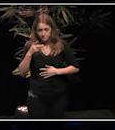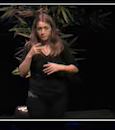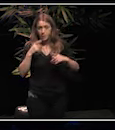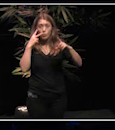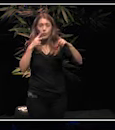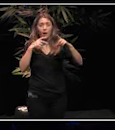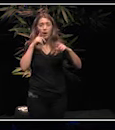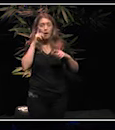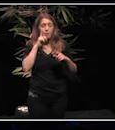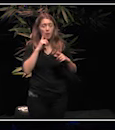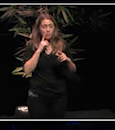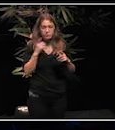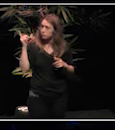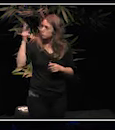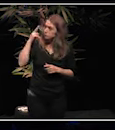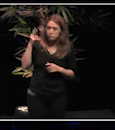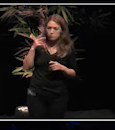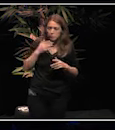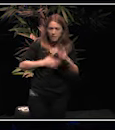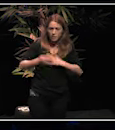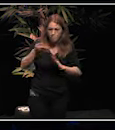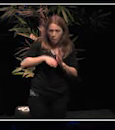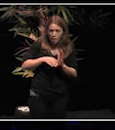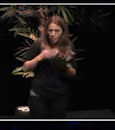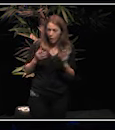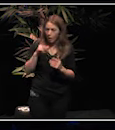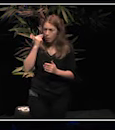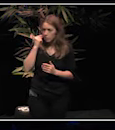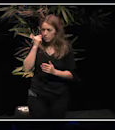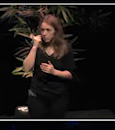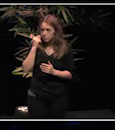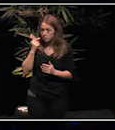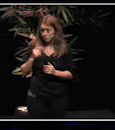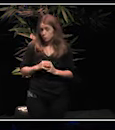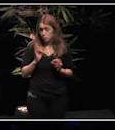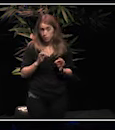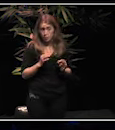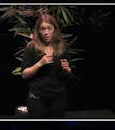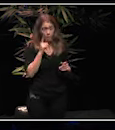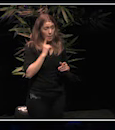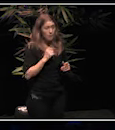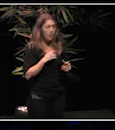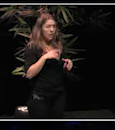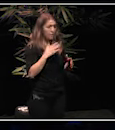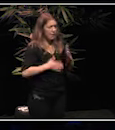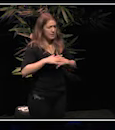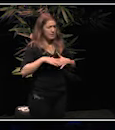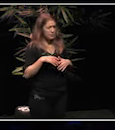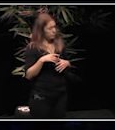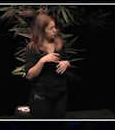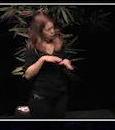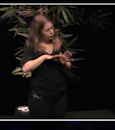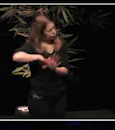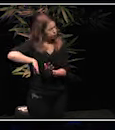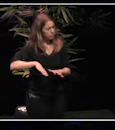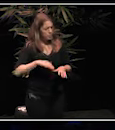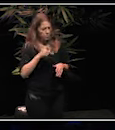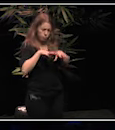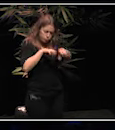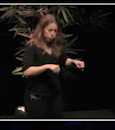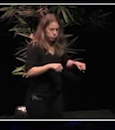les femmes étaient moins fatiguées que les hommes. Donc elles sont plus résistantes à la fatigue. Et quand on regarde effectivement, par exemple, dans